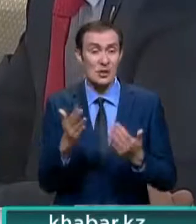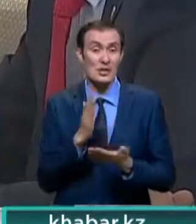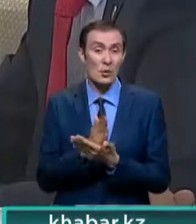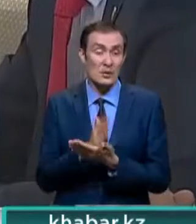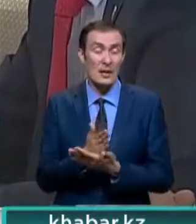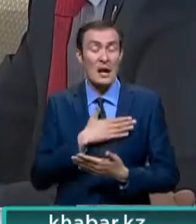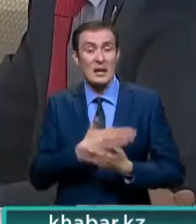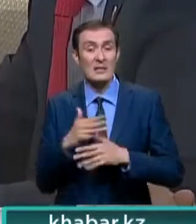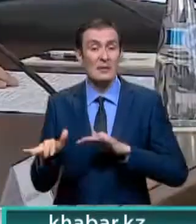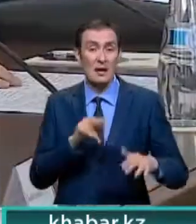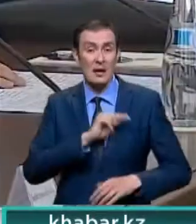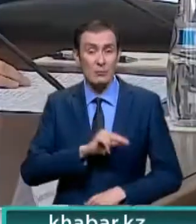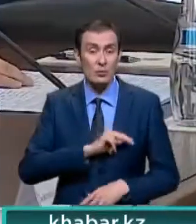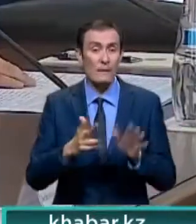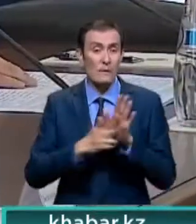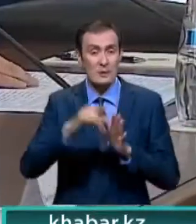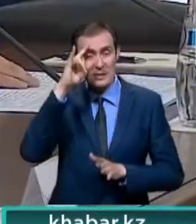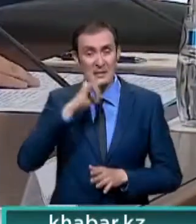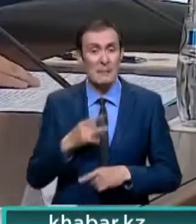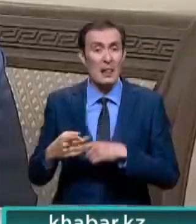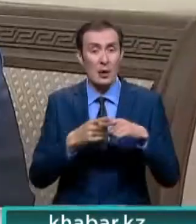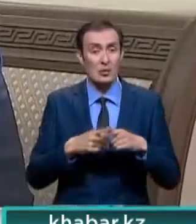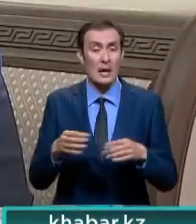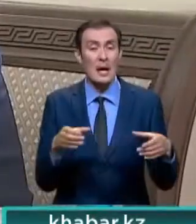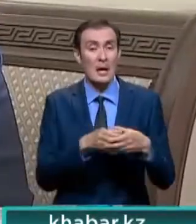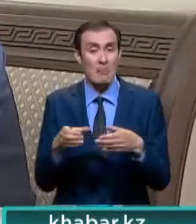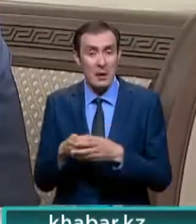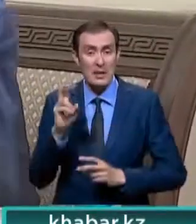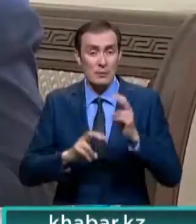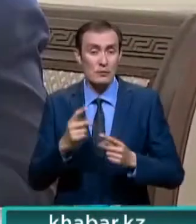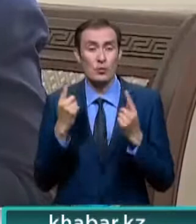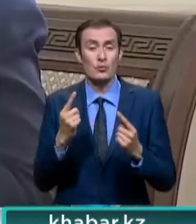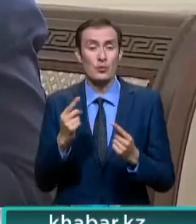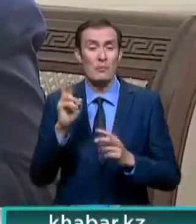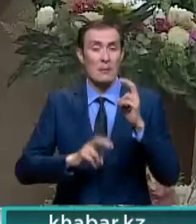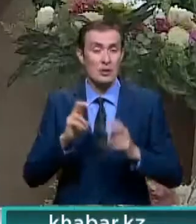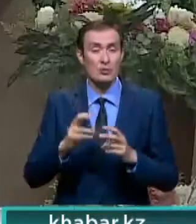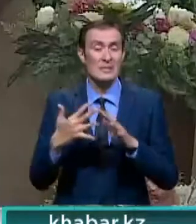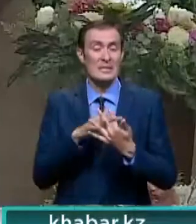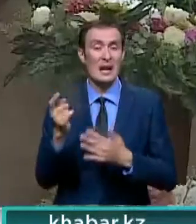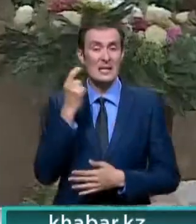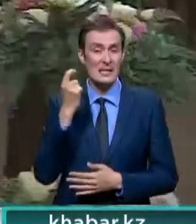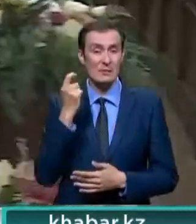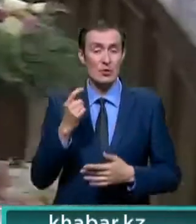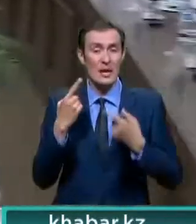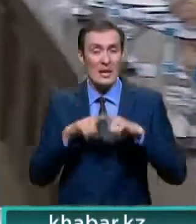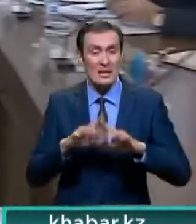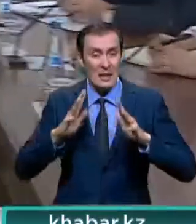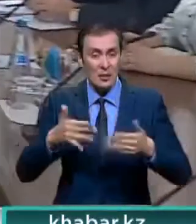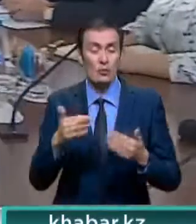активно работают восемь казахстанской белорусских предприятий они производят крупную промышленную и сельскохозяйственную технику